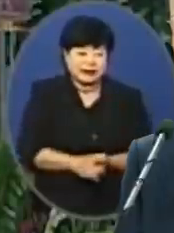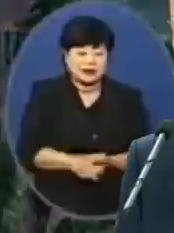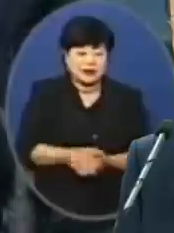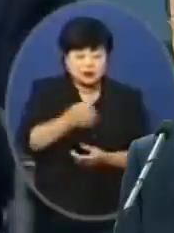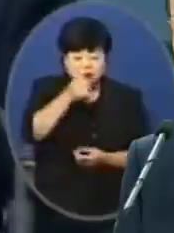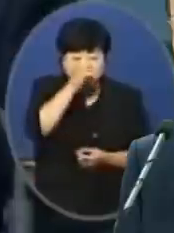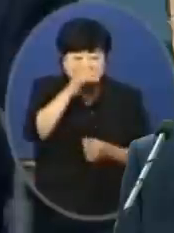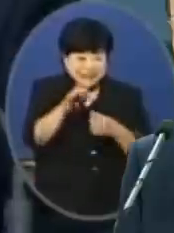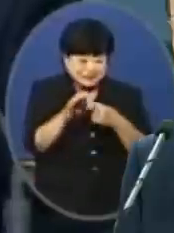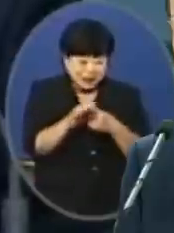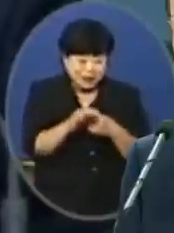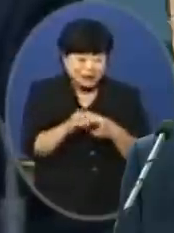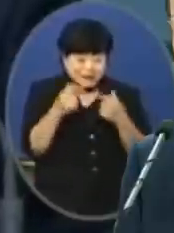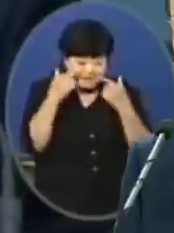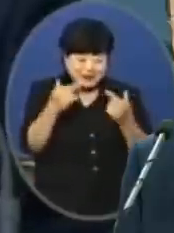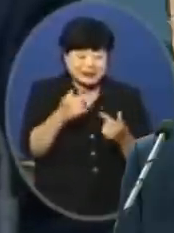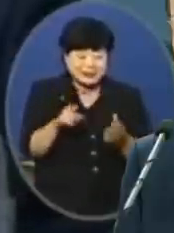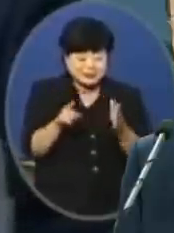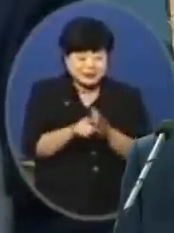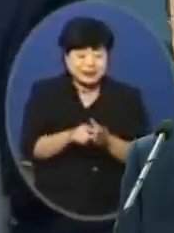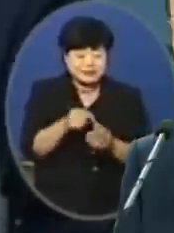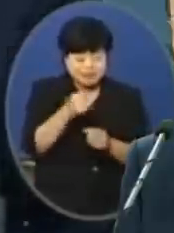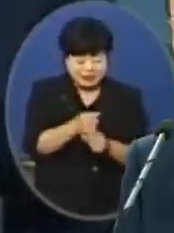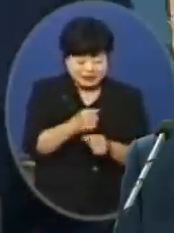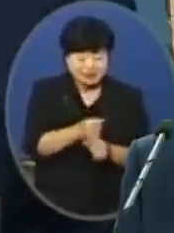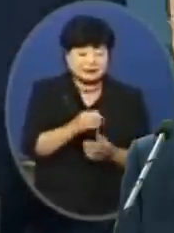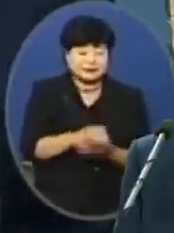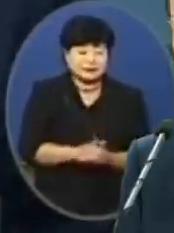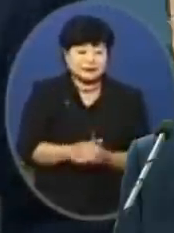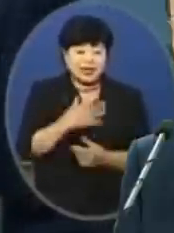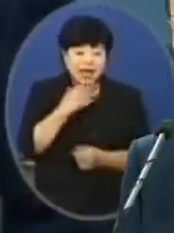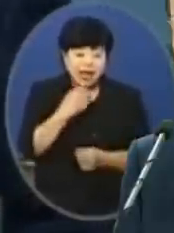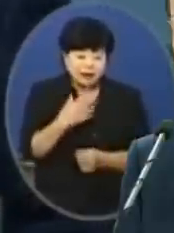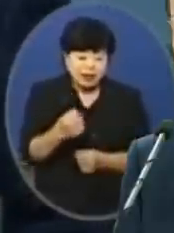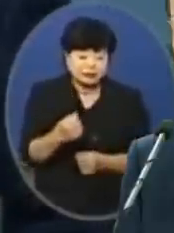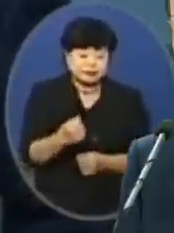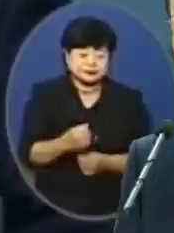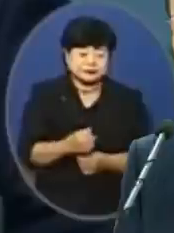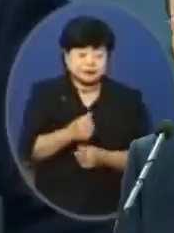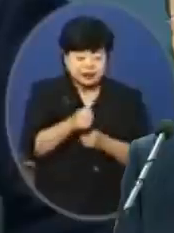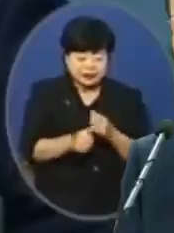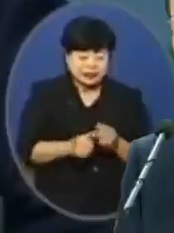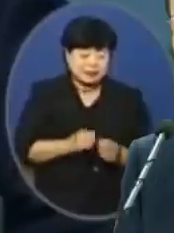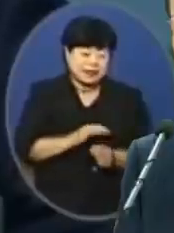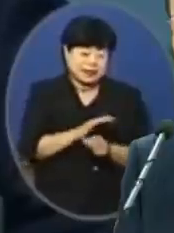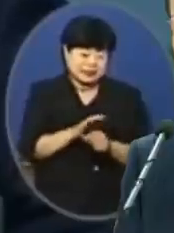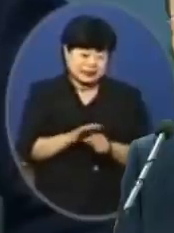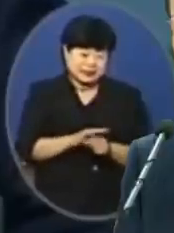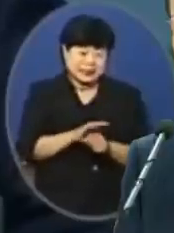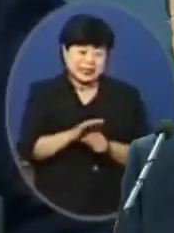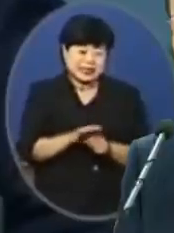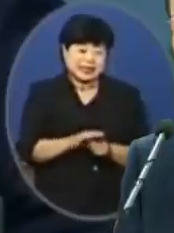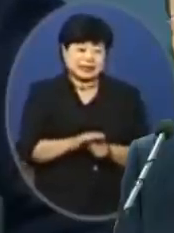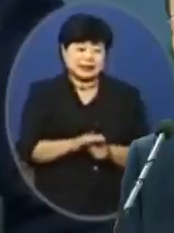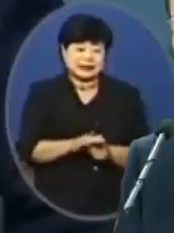꿈이 있으면 반드시 꿈은 믿음을 생산하는 것입니다. 아브라함 같이 하나님이 사랑하는